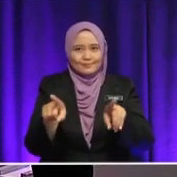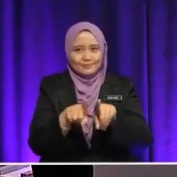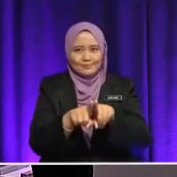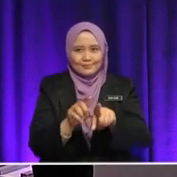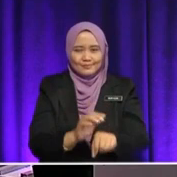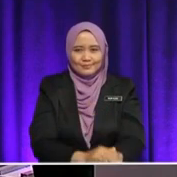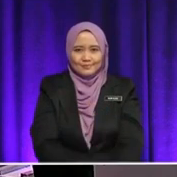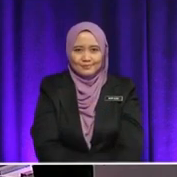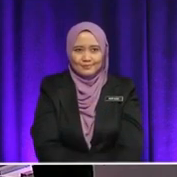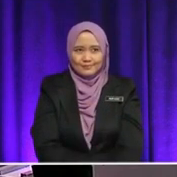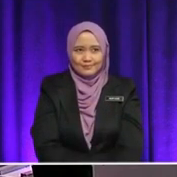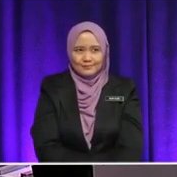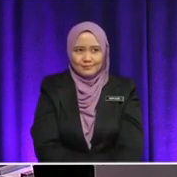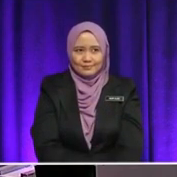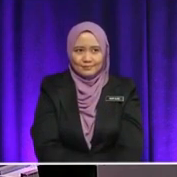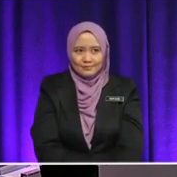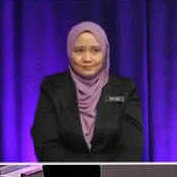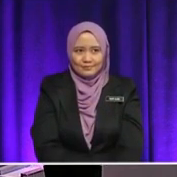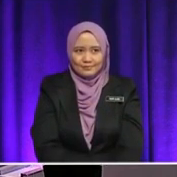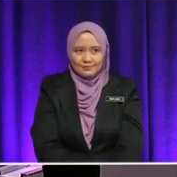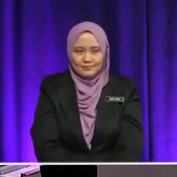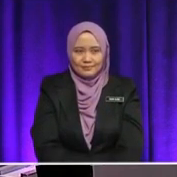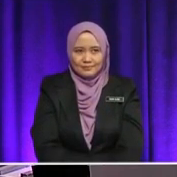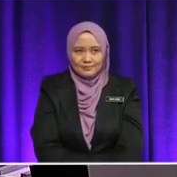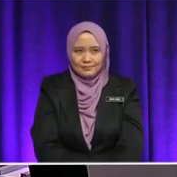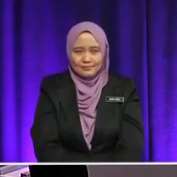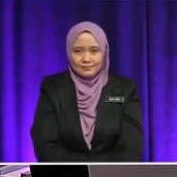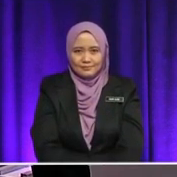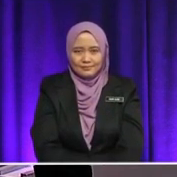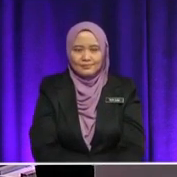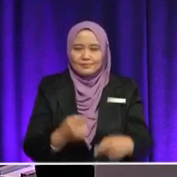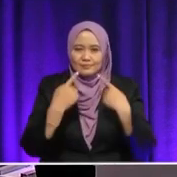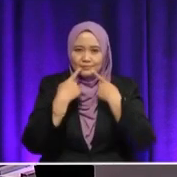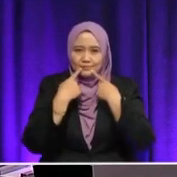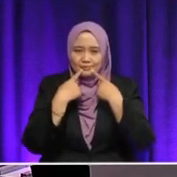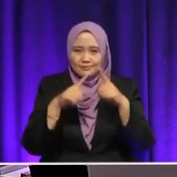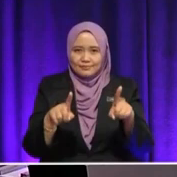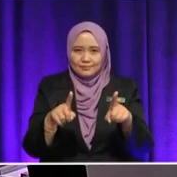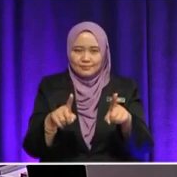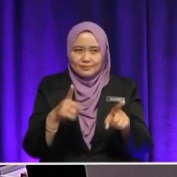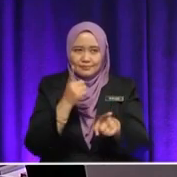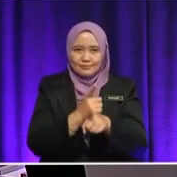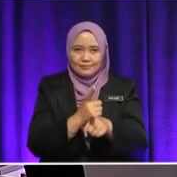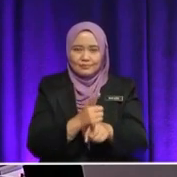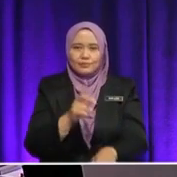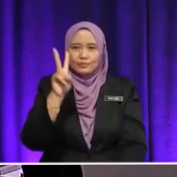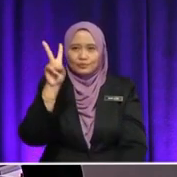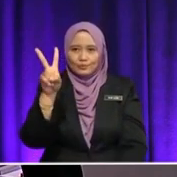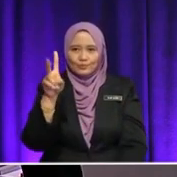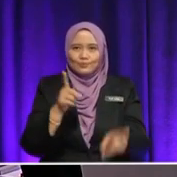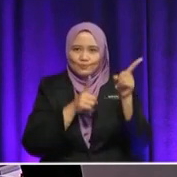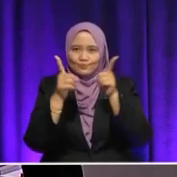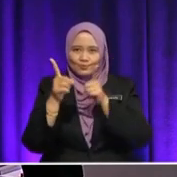eh bagi bintang eh Man lagi minta disebabkan jawaban betul berpantun lagi kita bagi Duo bintang